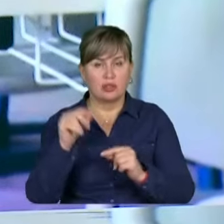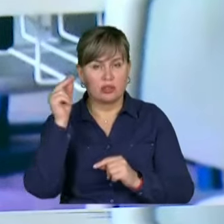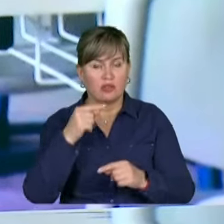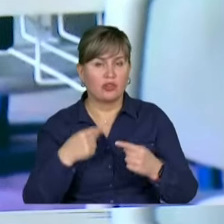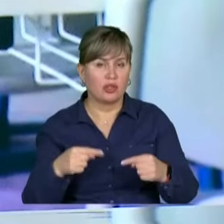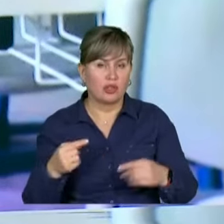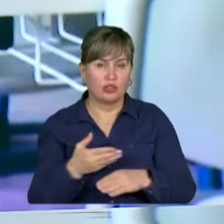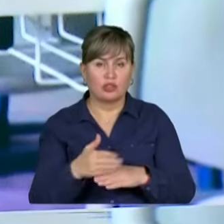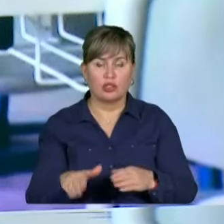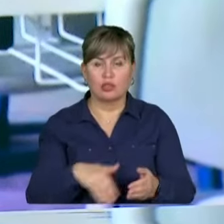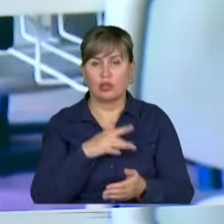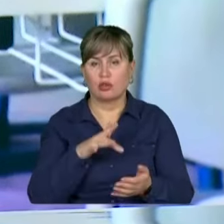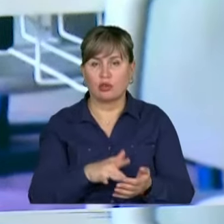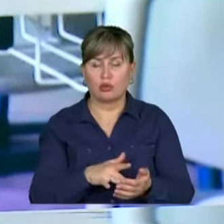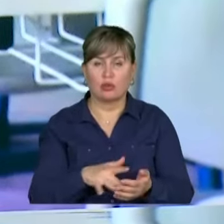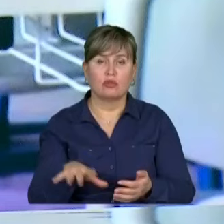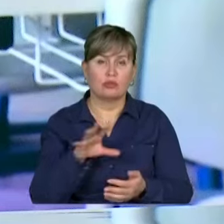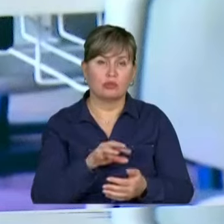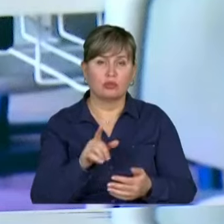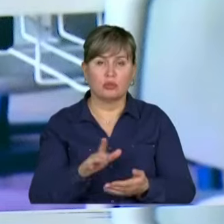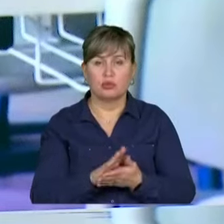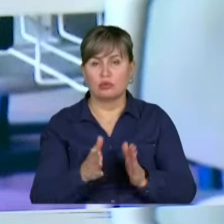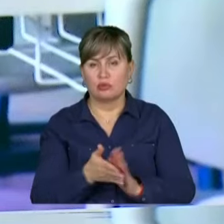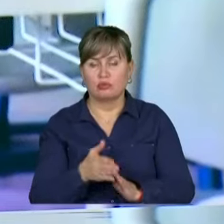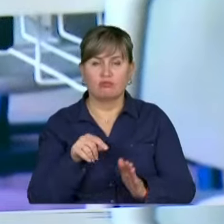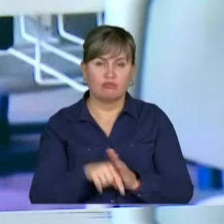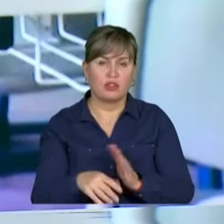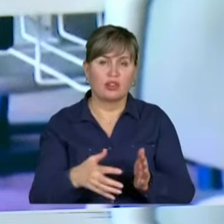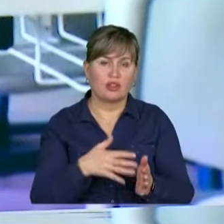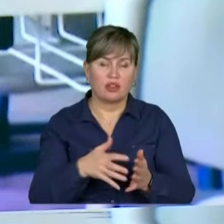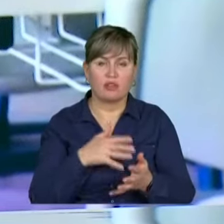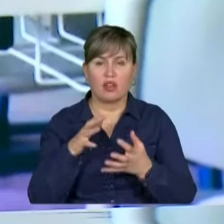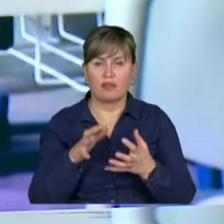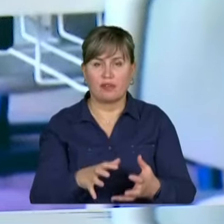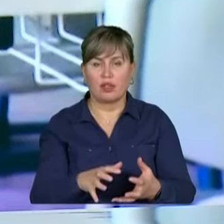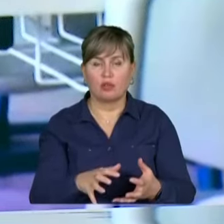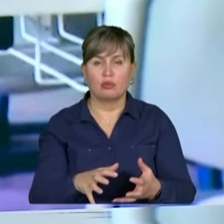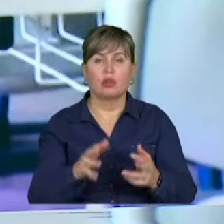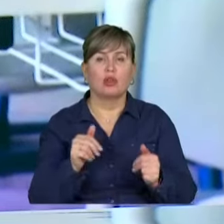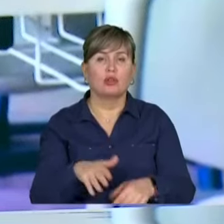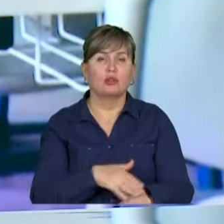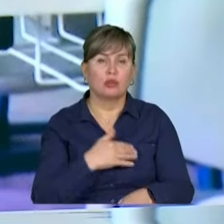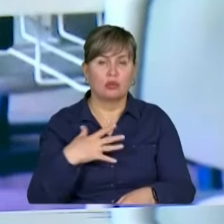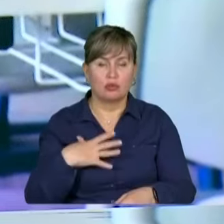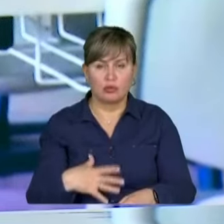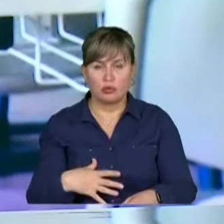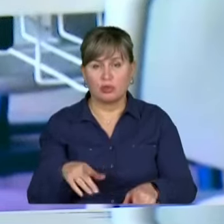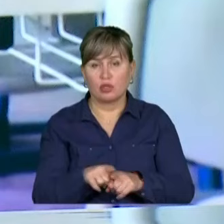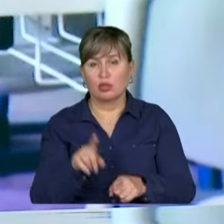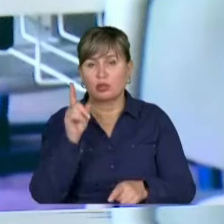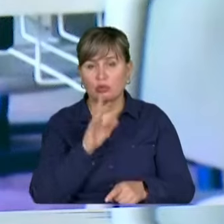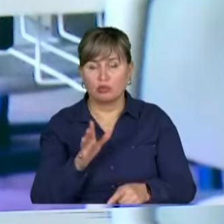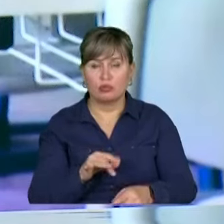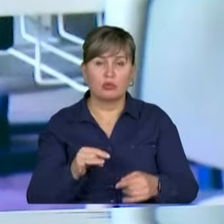разные части города. Все бы ничего, но ситуацию усугубляет нехватка автобусов. Как долго придется терпеть такие неудобства